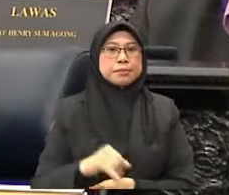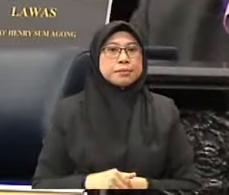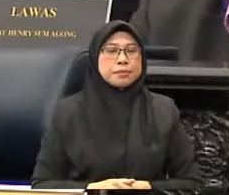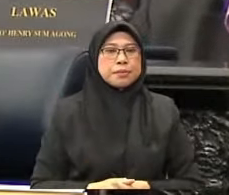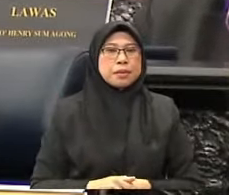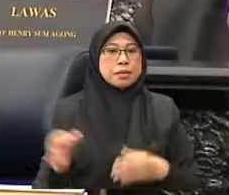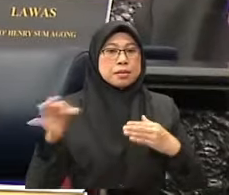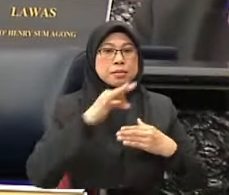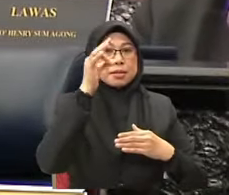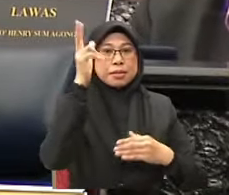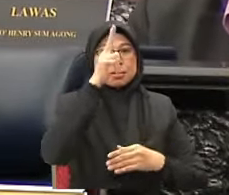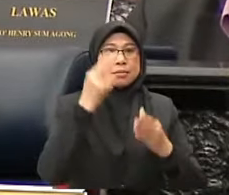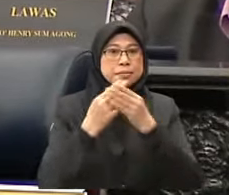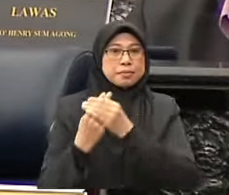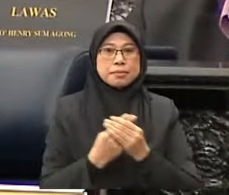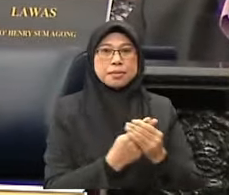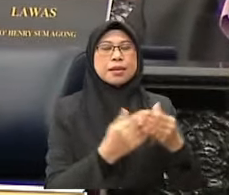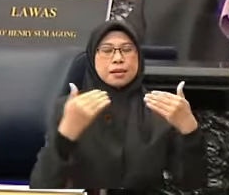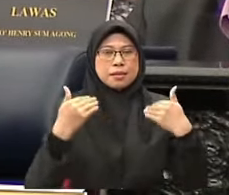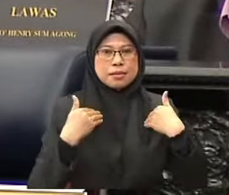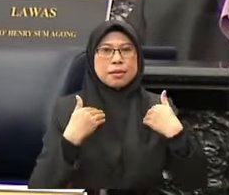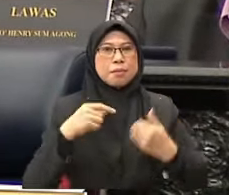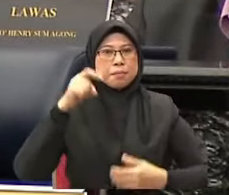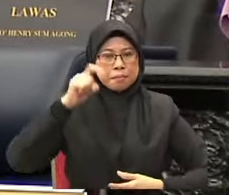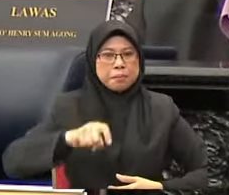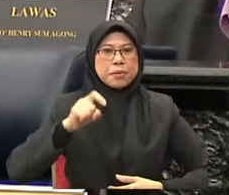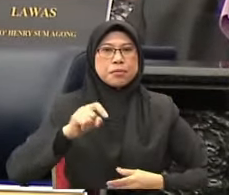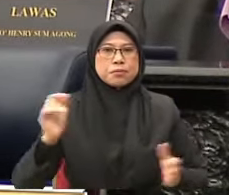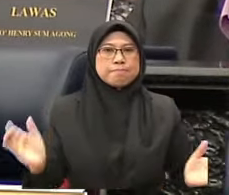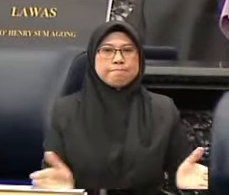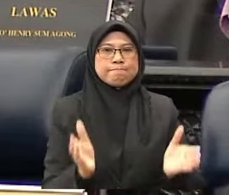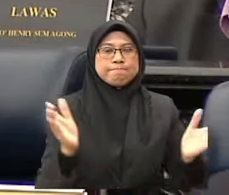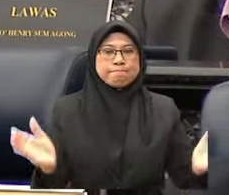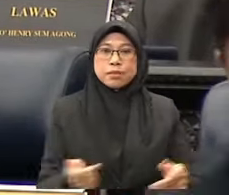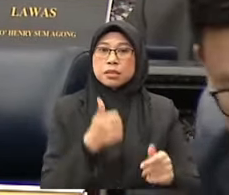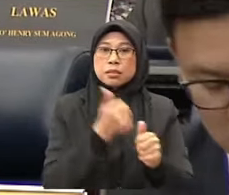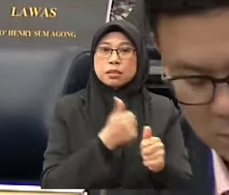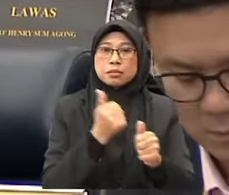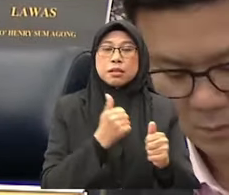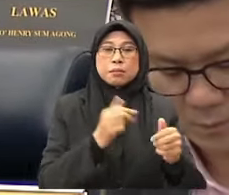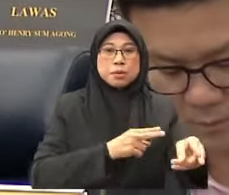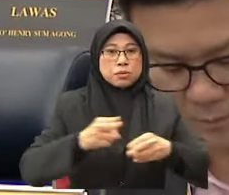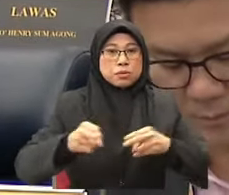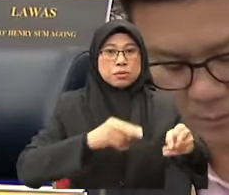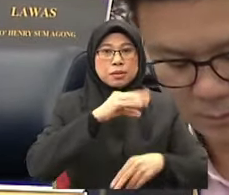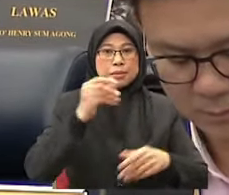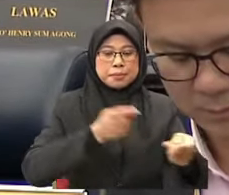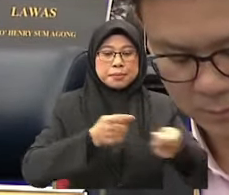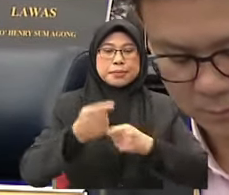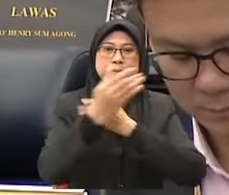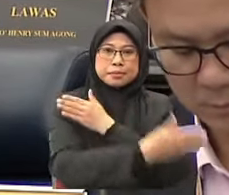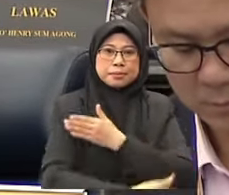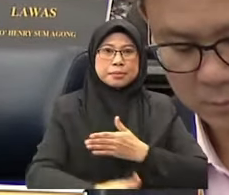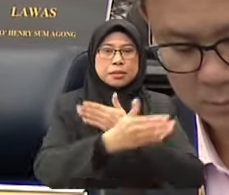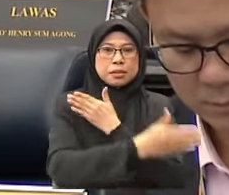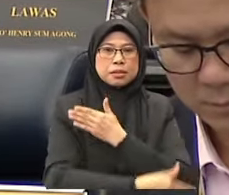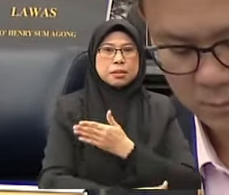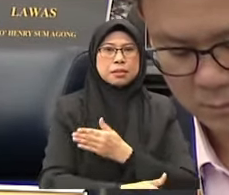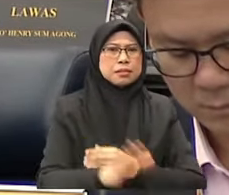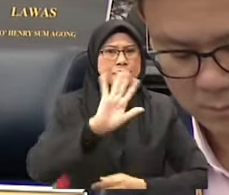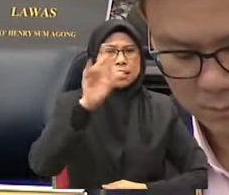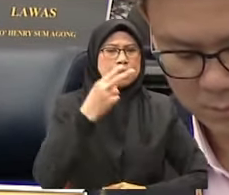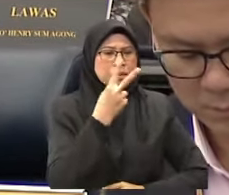semangat kerajaan perpaduan yang kita ada pada hari ini wajar kita semai dan serap dalam setiap lapisan pengurusan dan pentadbiran negara. Tanpa